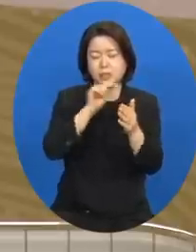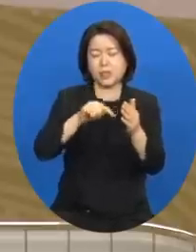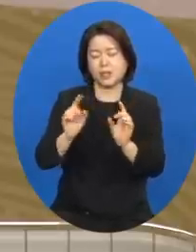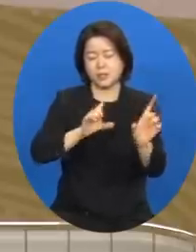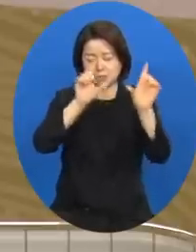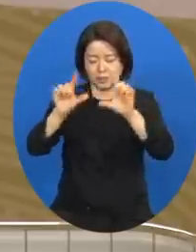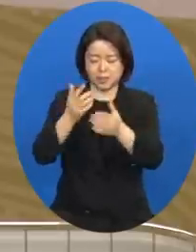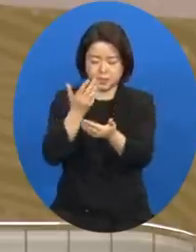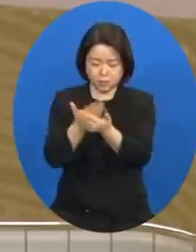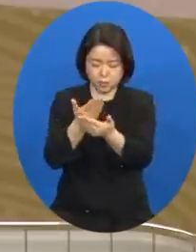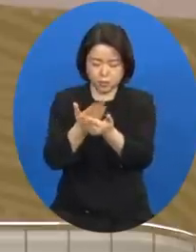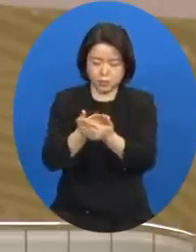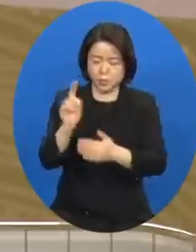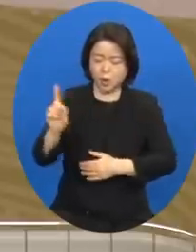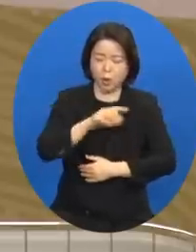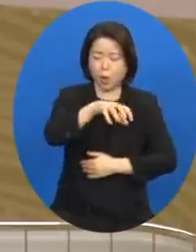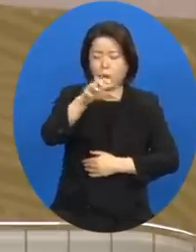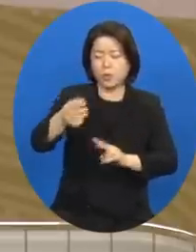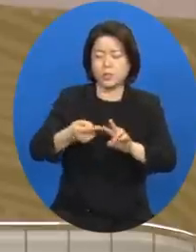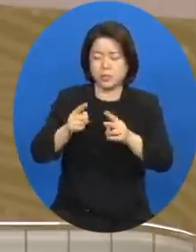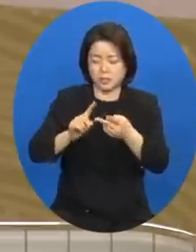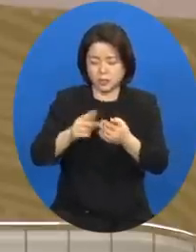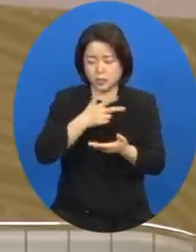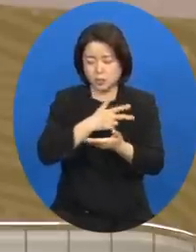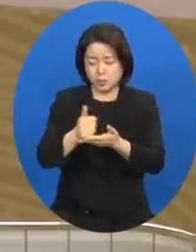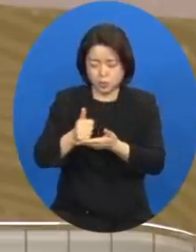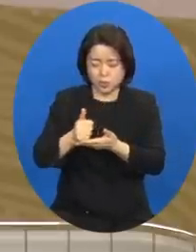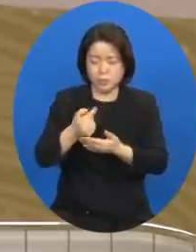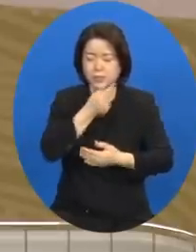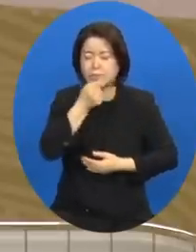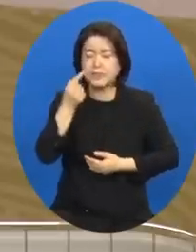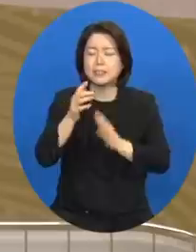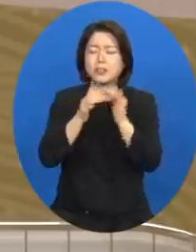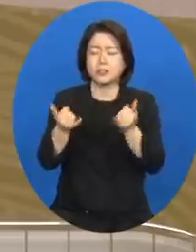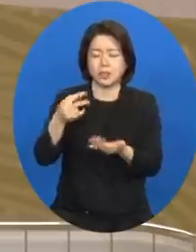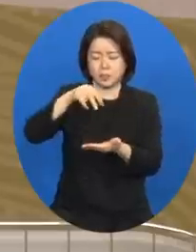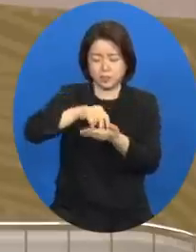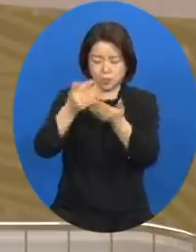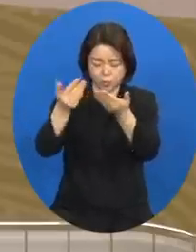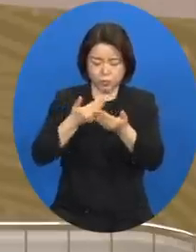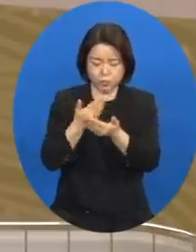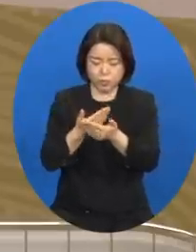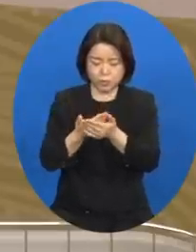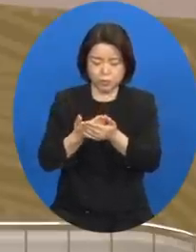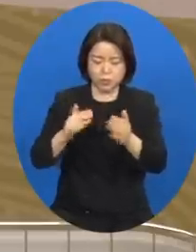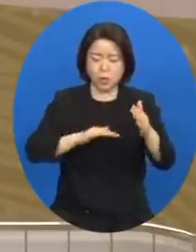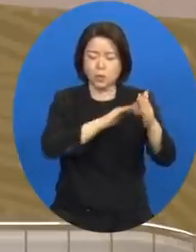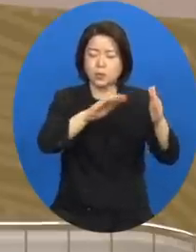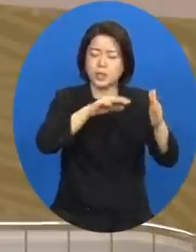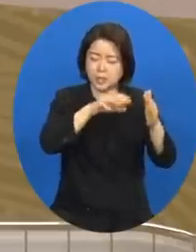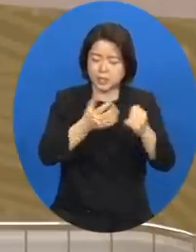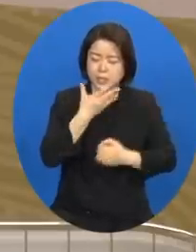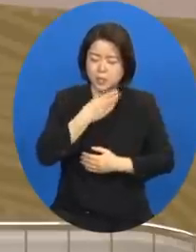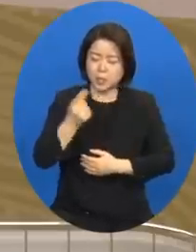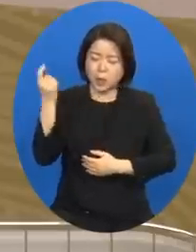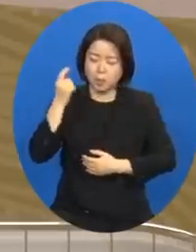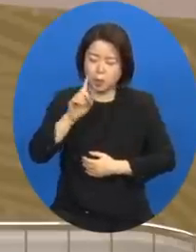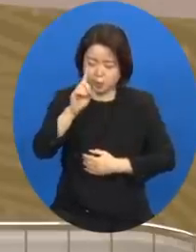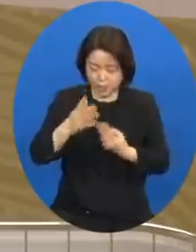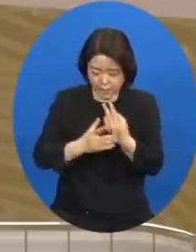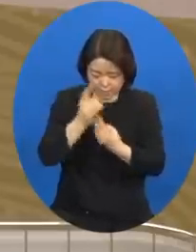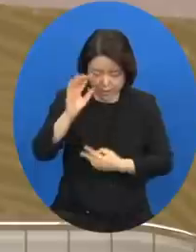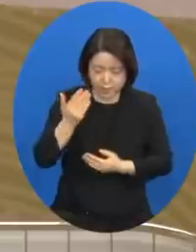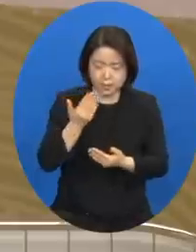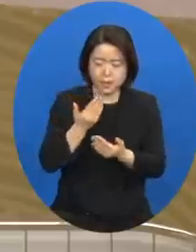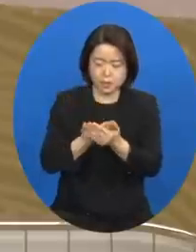하소서. 어디서든지 주님을 증거하는 자로 세워주소서. 우리의 가정이 복음 안에 하나 되고